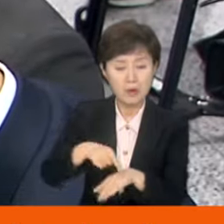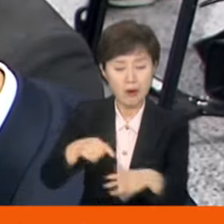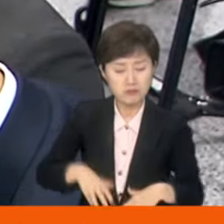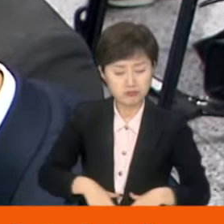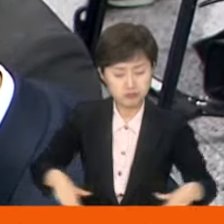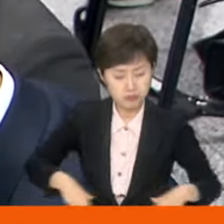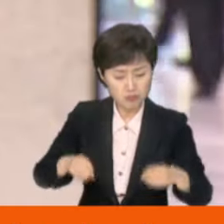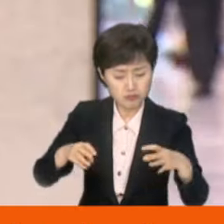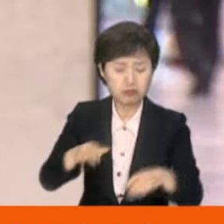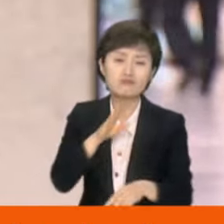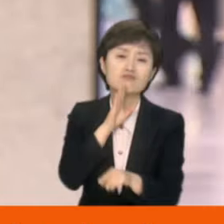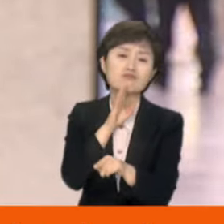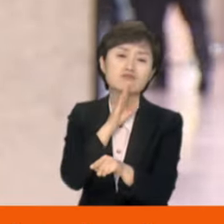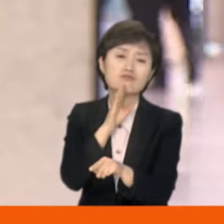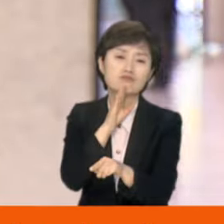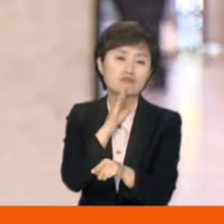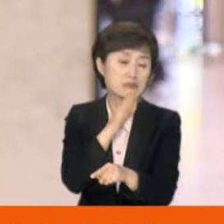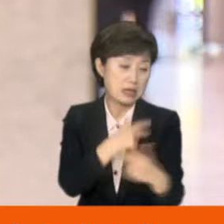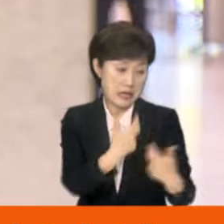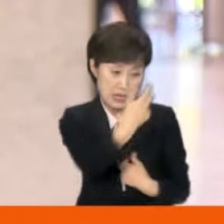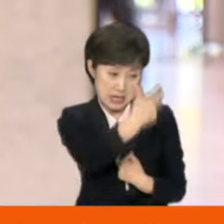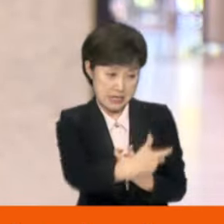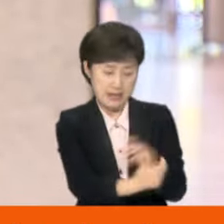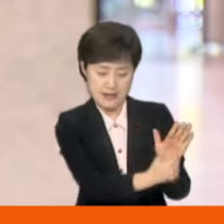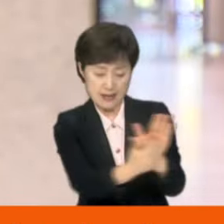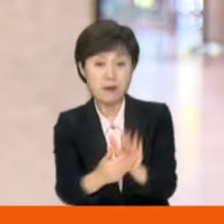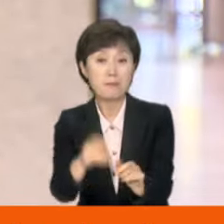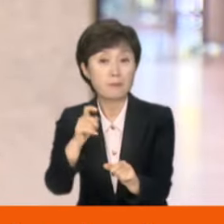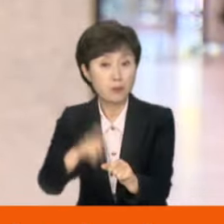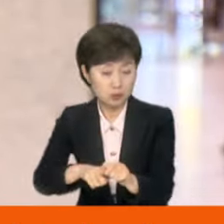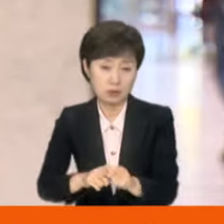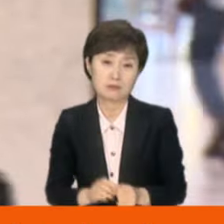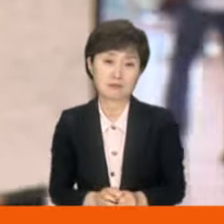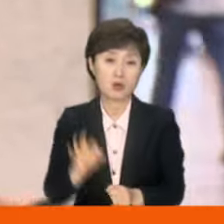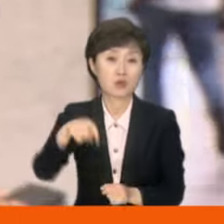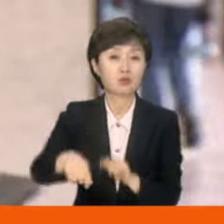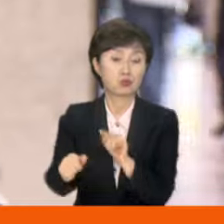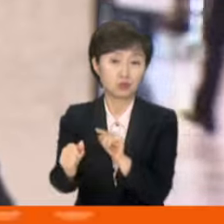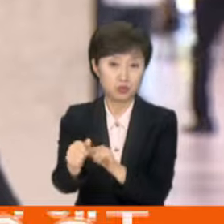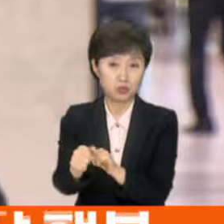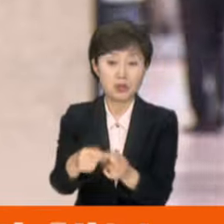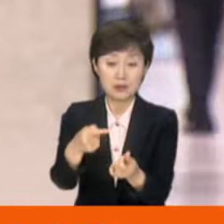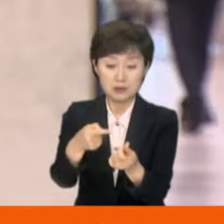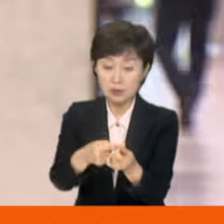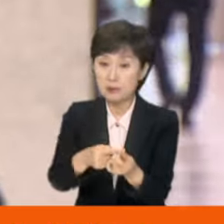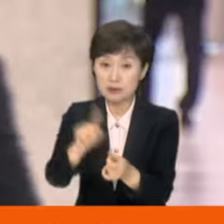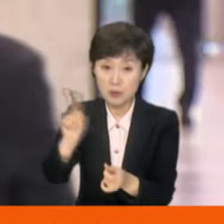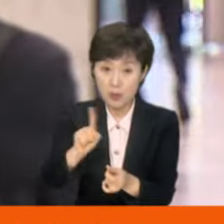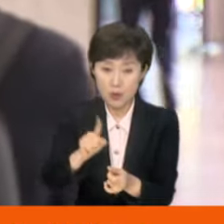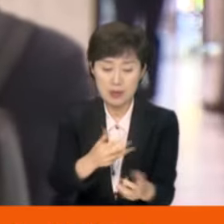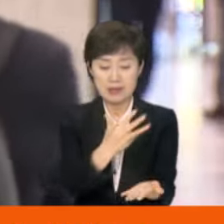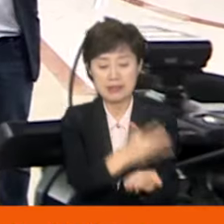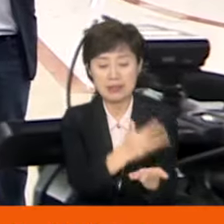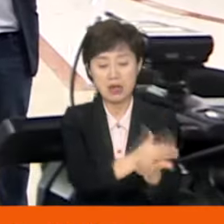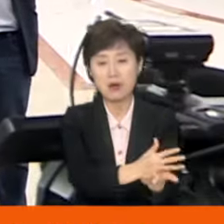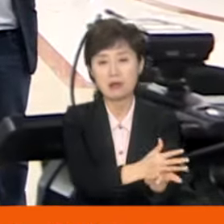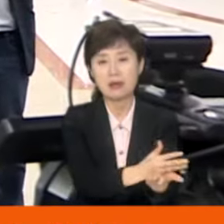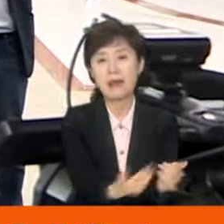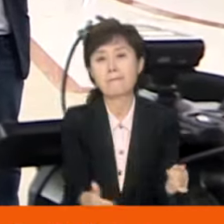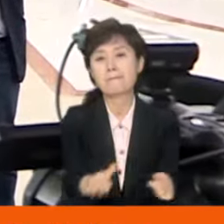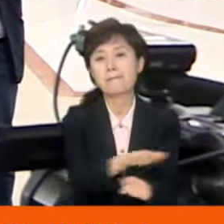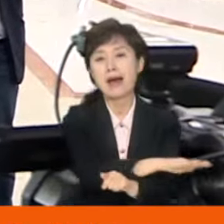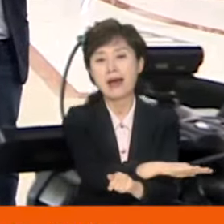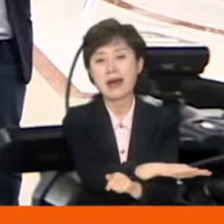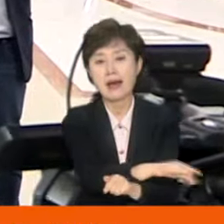의원을 향한 강경파들의 우려를 불식시키려는 차원으로 보입니다. 우 의원은 오늘 첫 일정으로 이태원 참사 희생자 합동